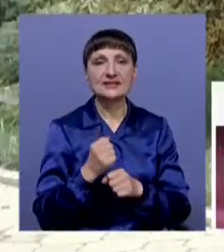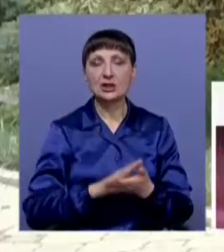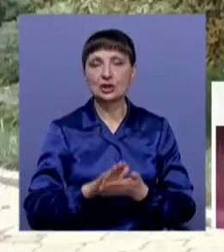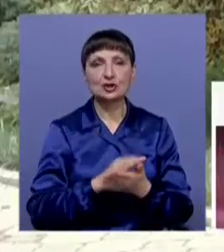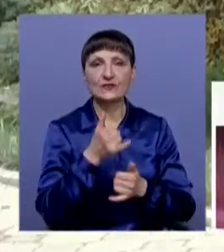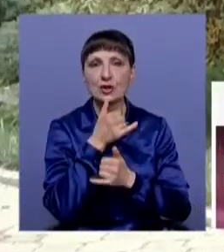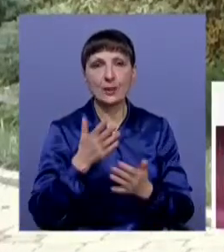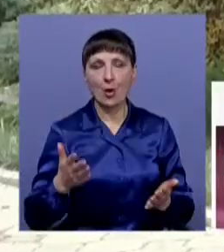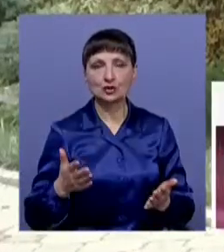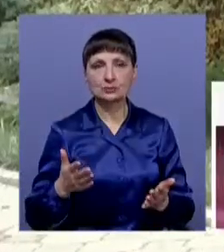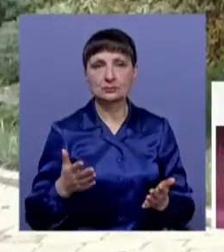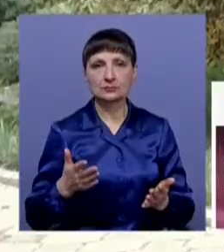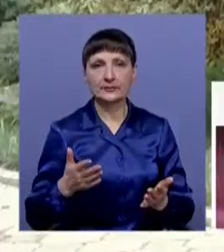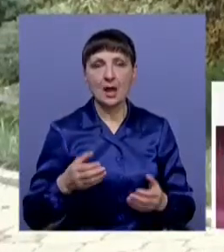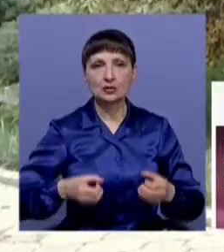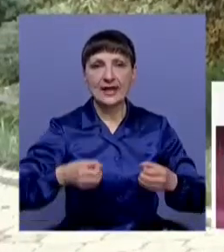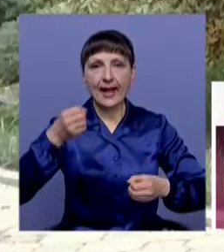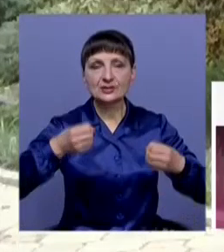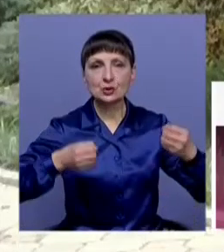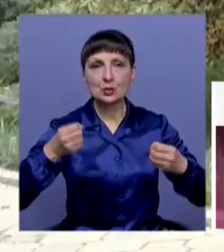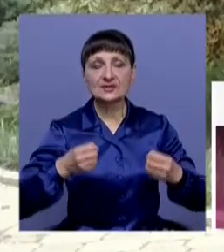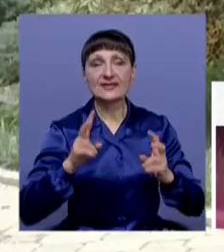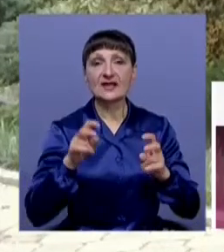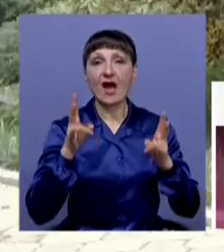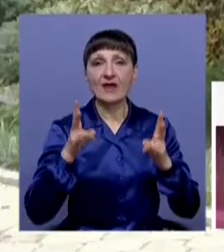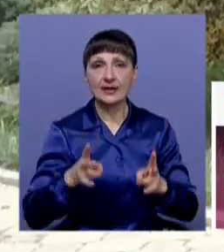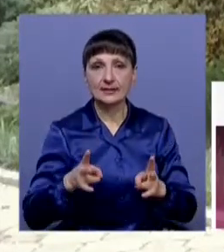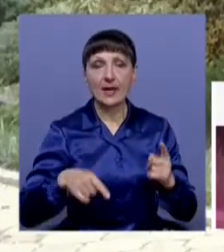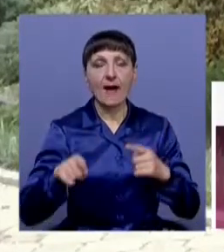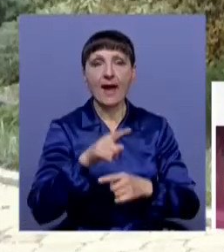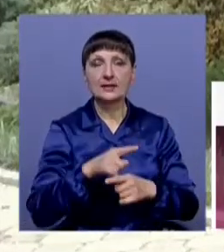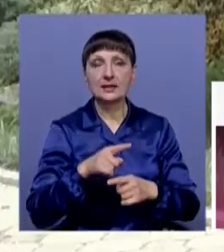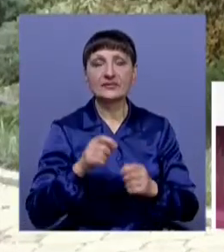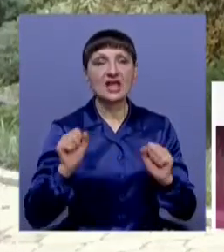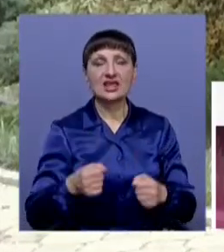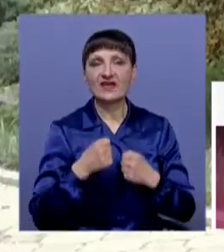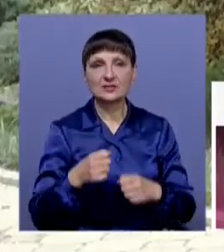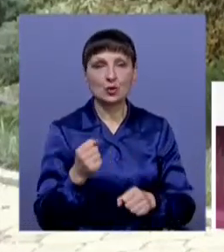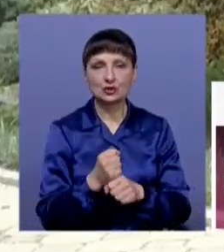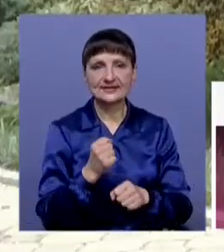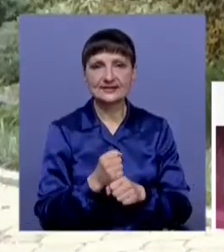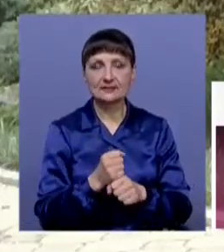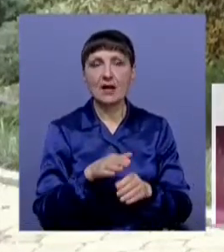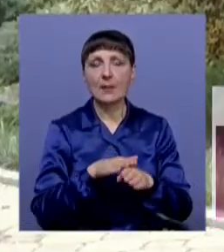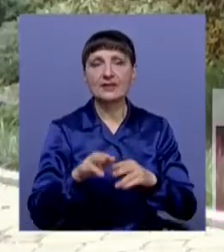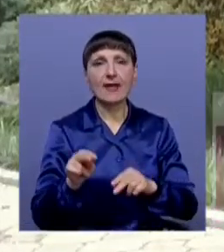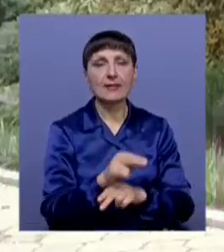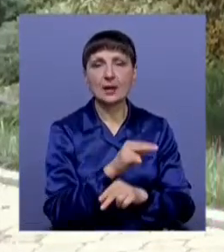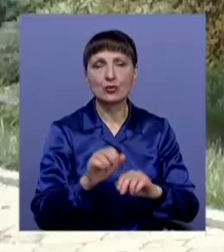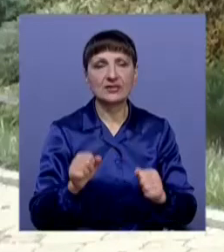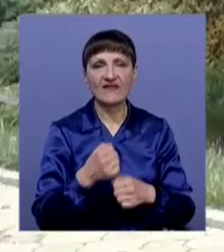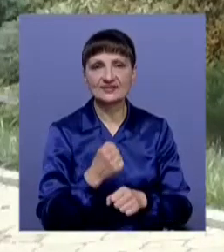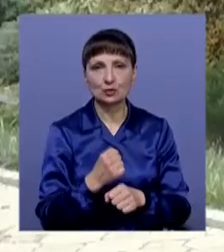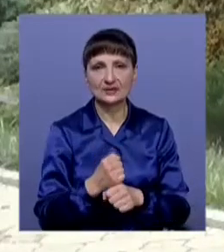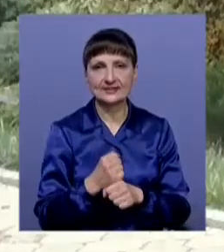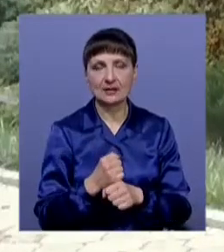можем. То есть несущие конструкции, раз они признаны аварийными, то есть они невозможно сделать. Ни капитальный ремонт невозможно